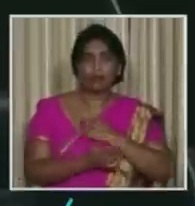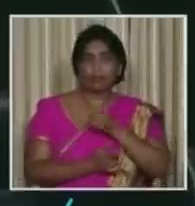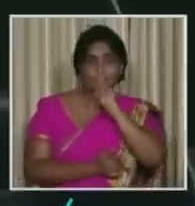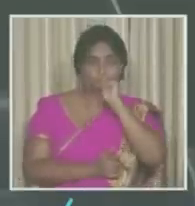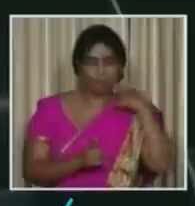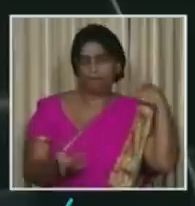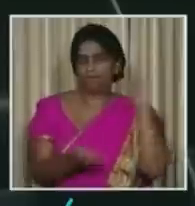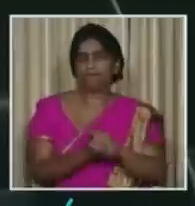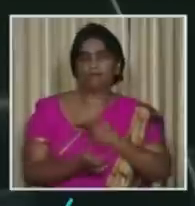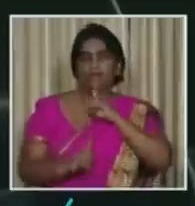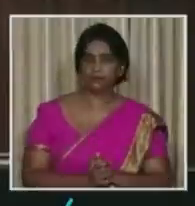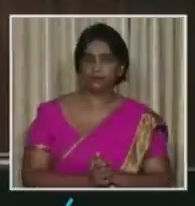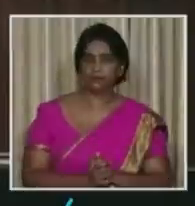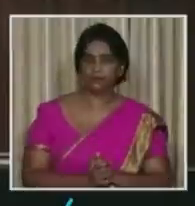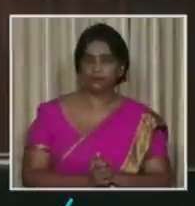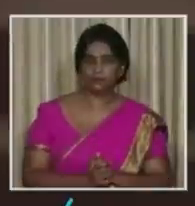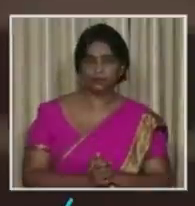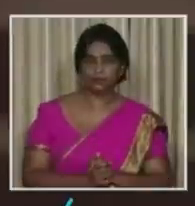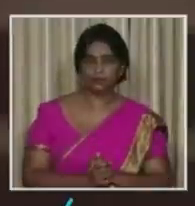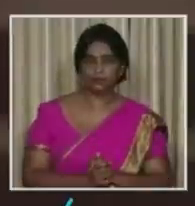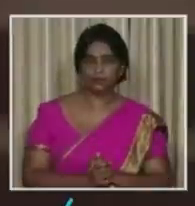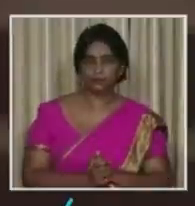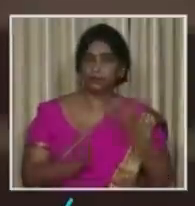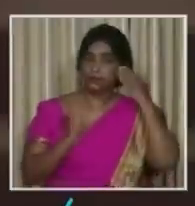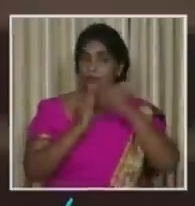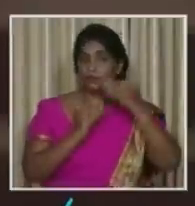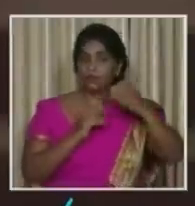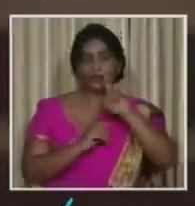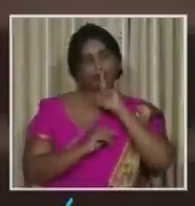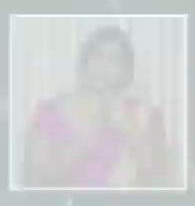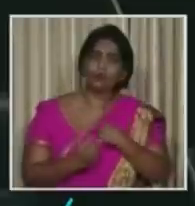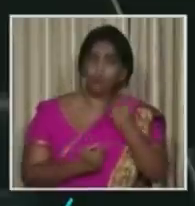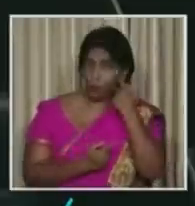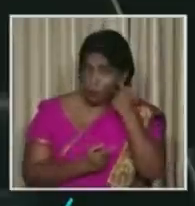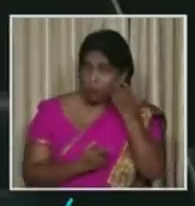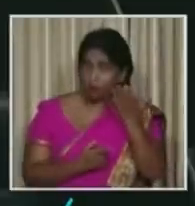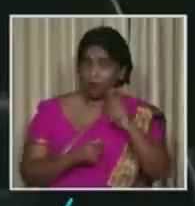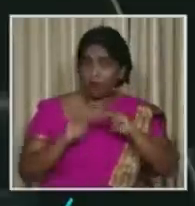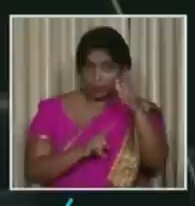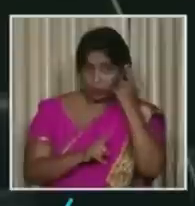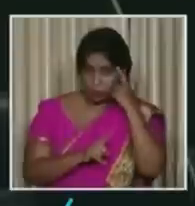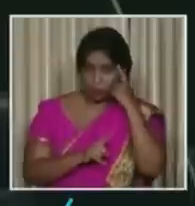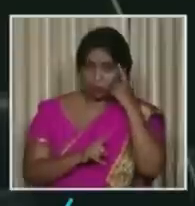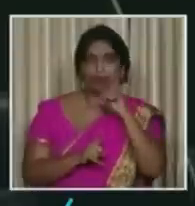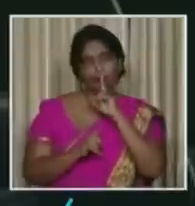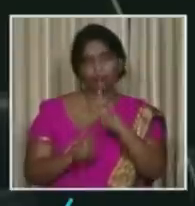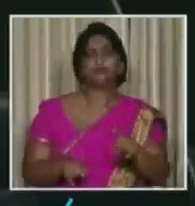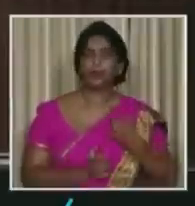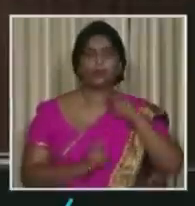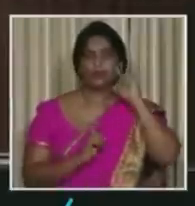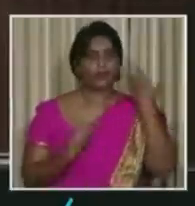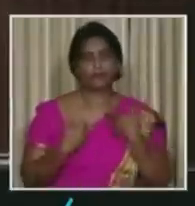මිෂන් කියලා කියනවා ඇරෙන්න. වෙන මොනවක් කියන්නේ? ඉදිරියේදී පිළිබඳව ඔබතුමාලාට කරුණු දක්වන්න කටයුතු කරන්නම්. විදි සමත්යන්සේ දැනුවත් නම් ප්‍රකාශයක් ඒ ගැනස්